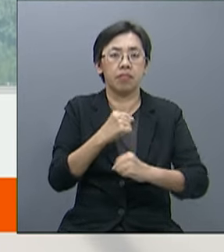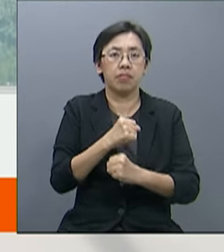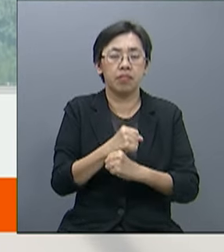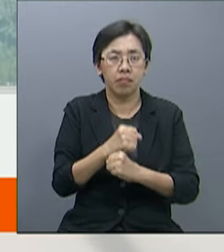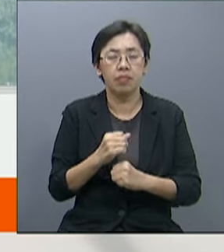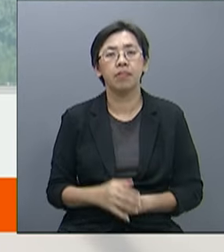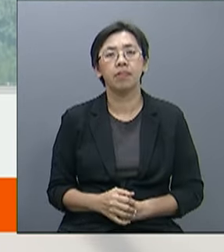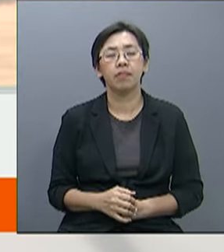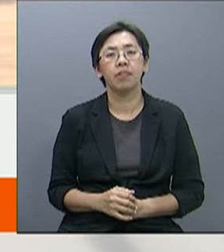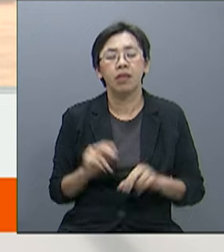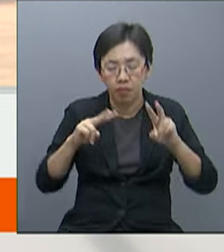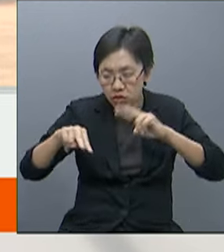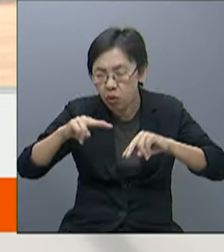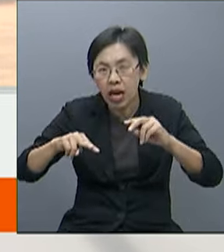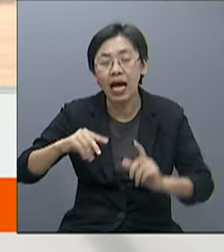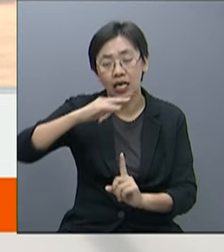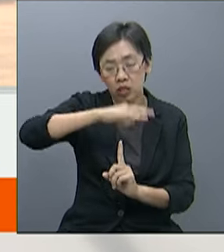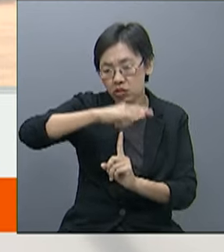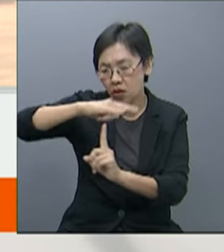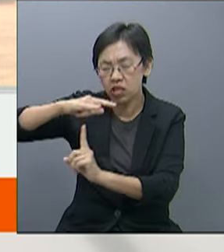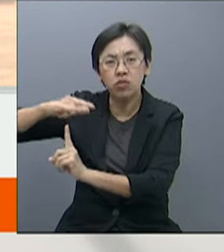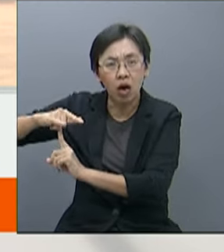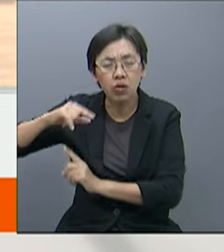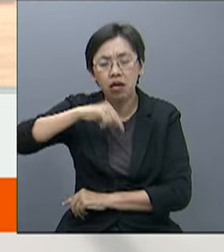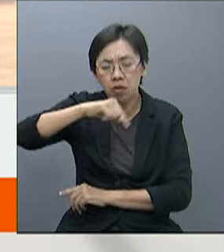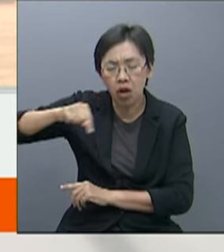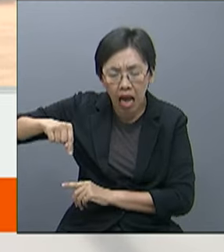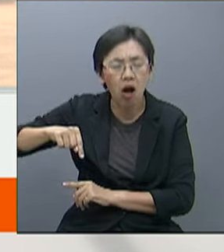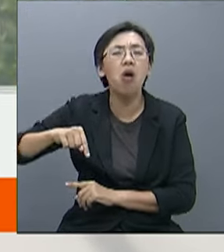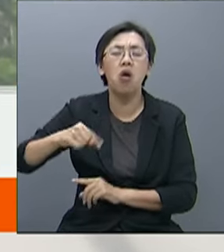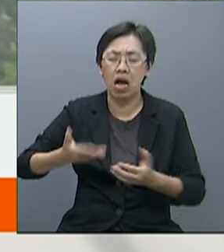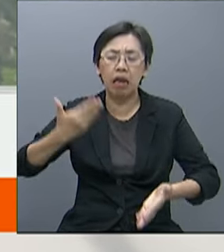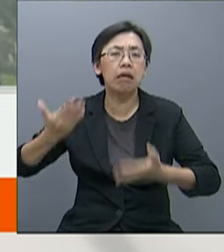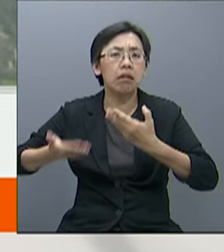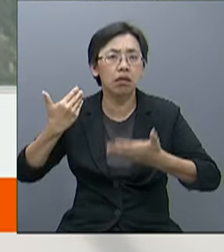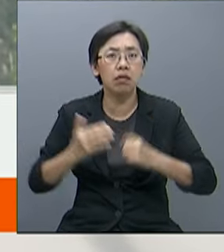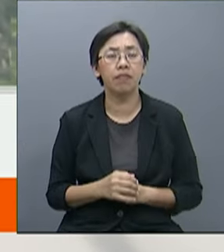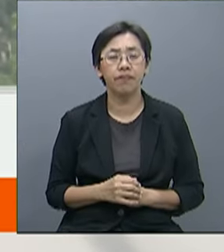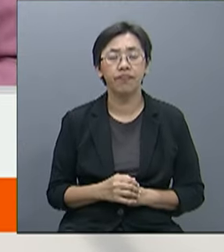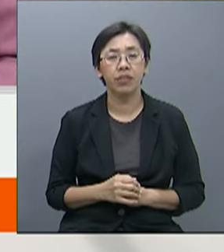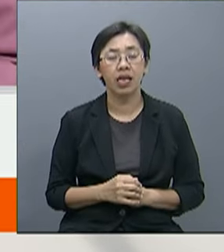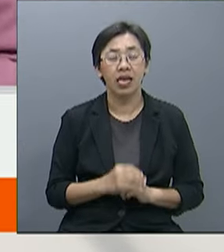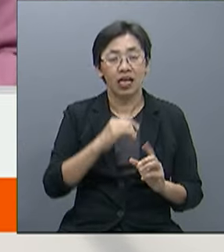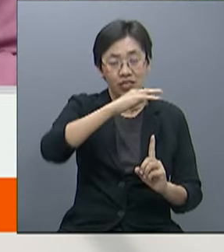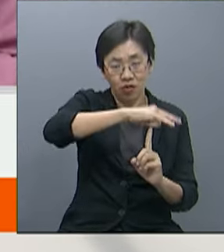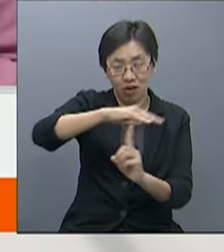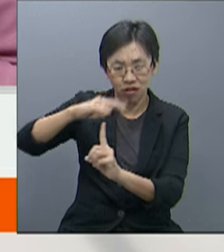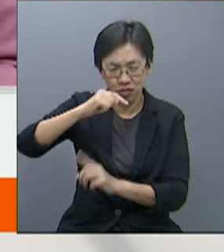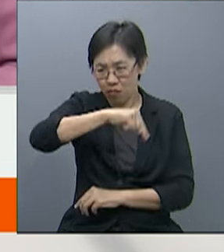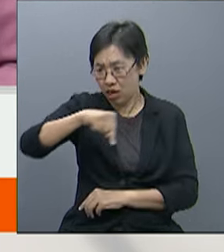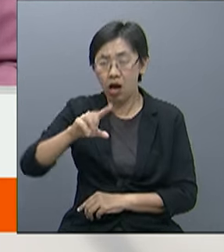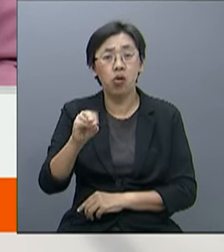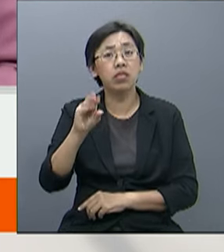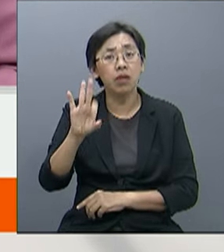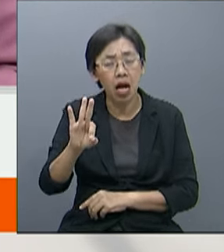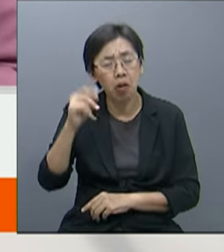ลยมาสุ่มตรวจก็เสาบริเวณชายแดนทั้งหมดก็ปิดสัญญาณหมดแล้วครับ ค่ะทีนี้เนี่ยใน69เสาเนี่ยจะต้องดำเนินการต่อไปอย่างไร